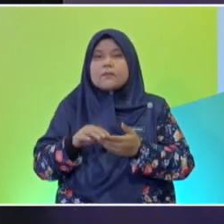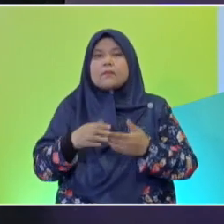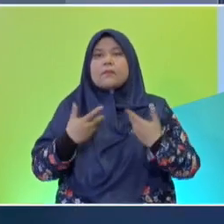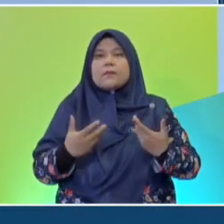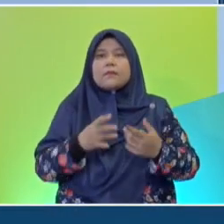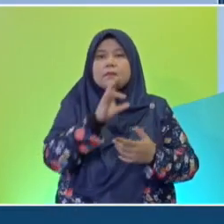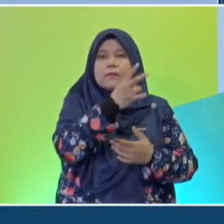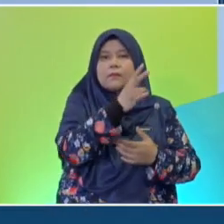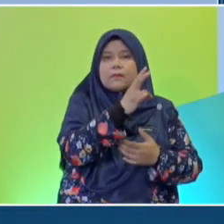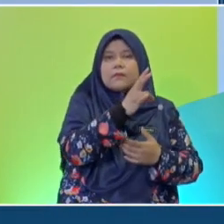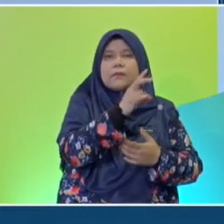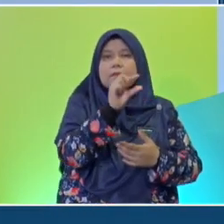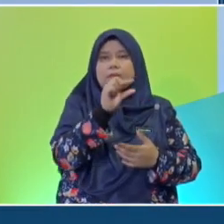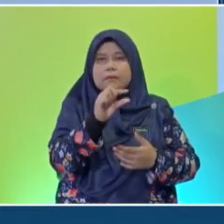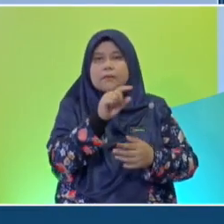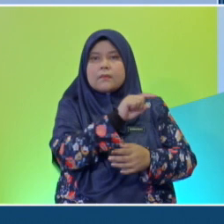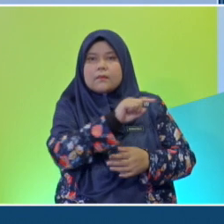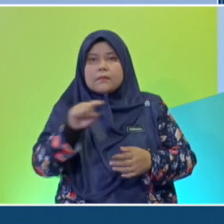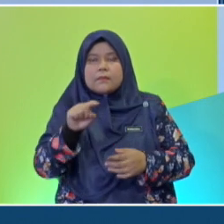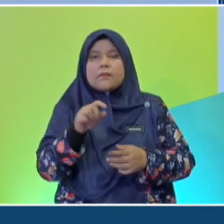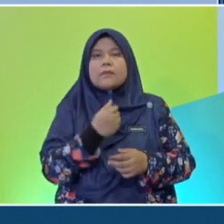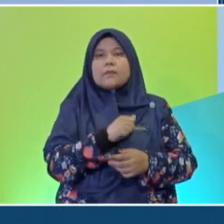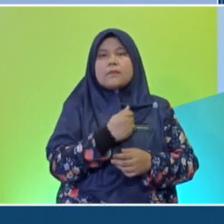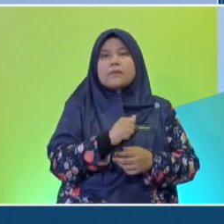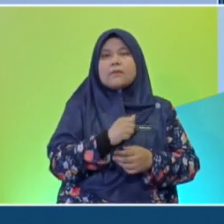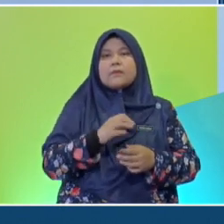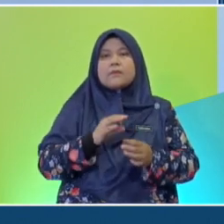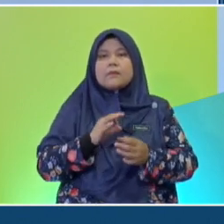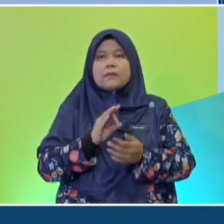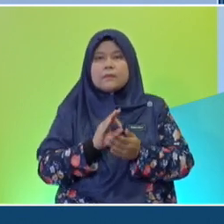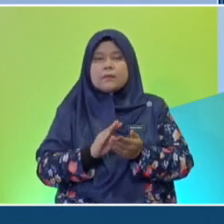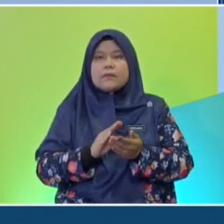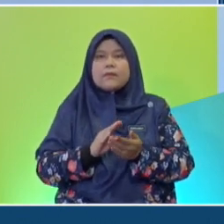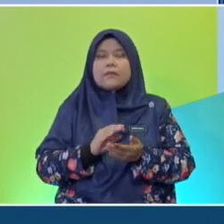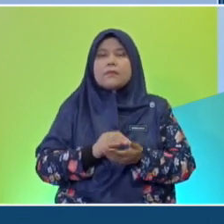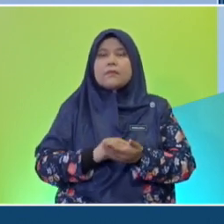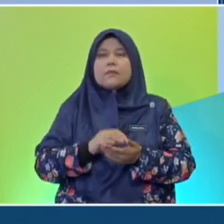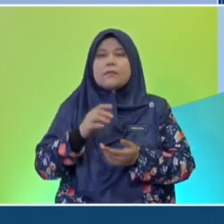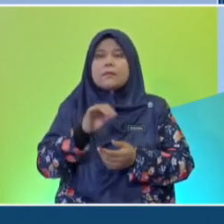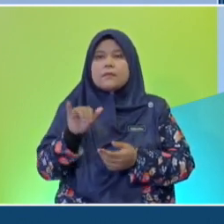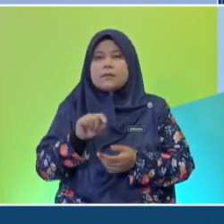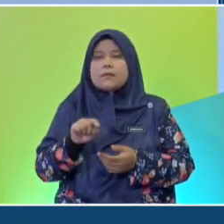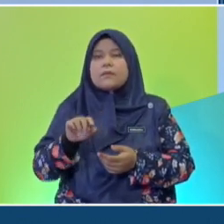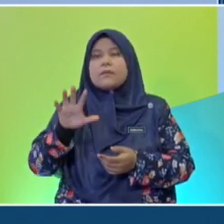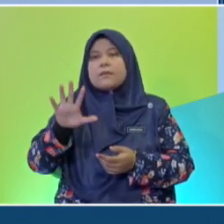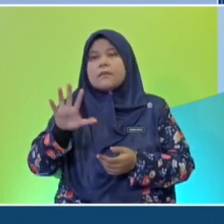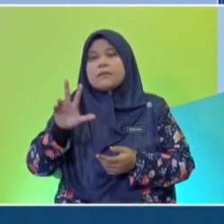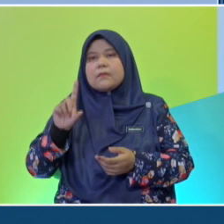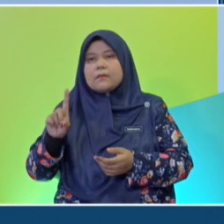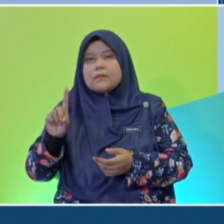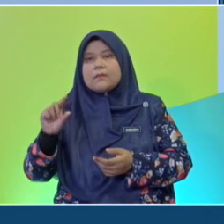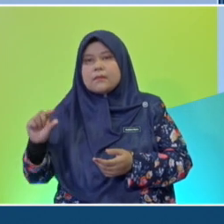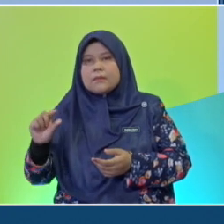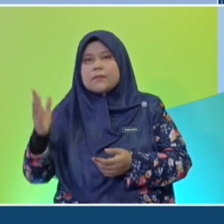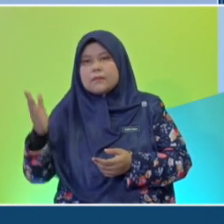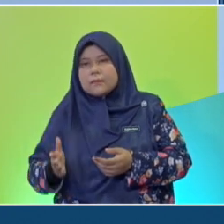gram Oke per 10 biji sama dengan 51 gram per 30 biji Nah Mudah